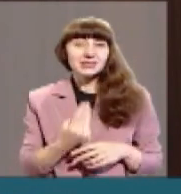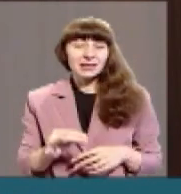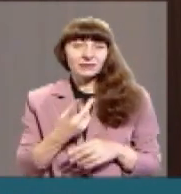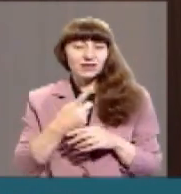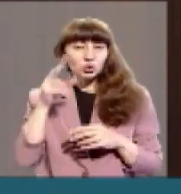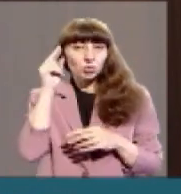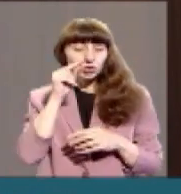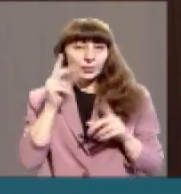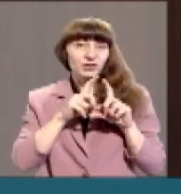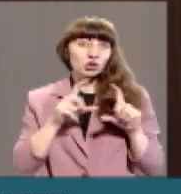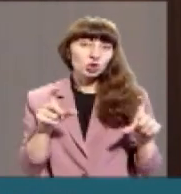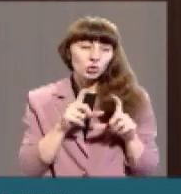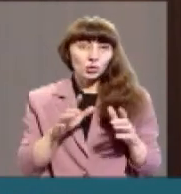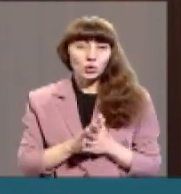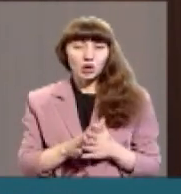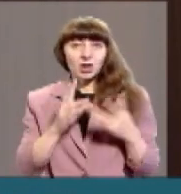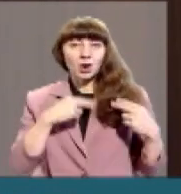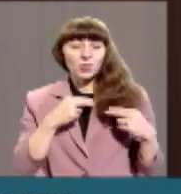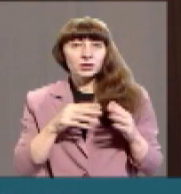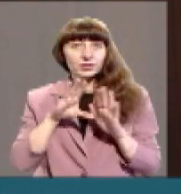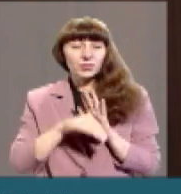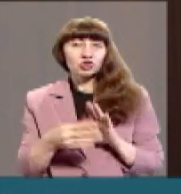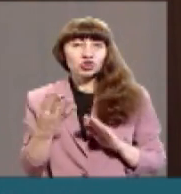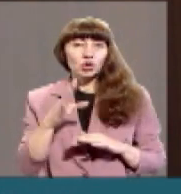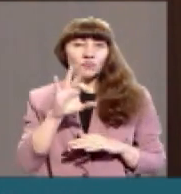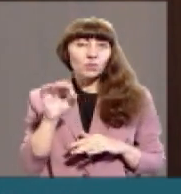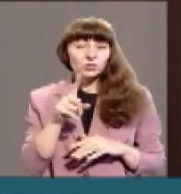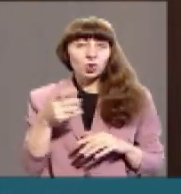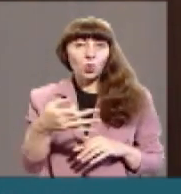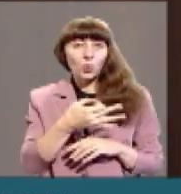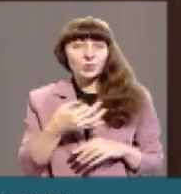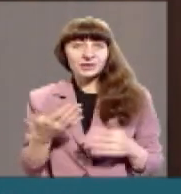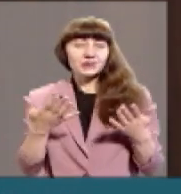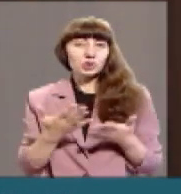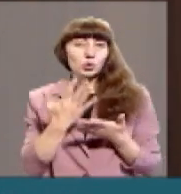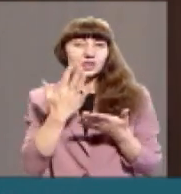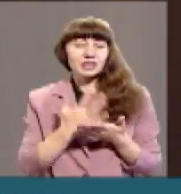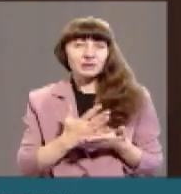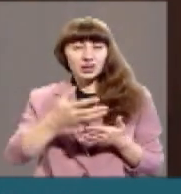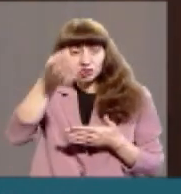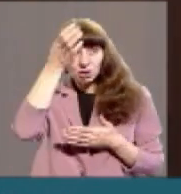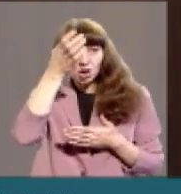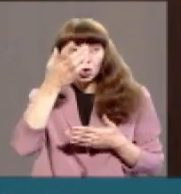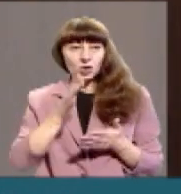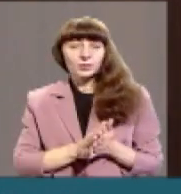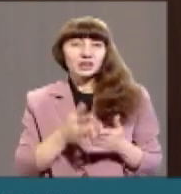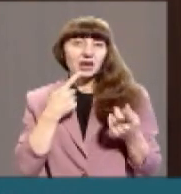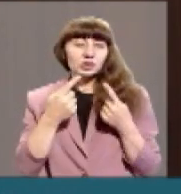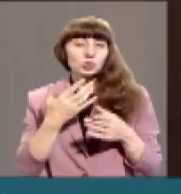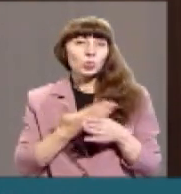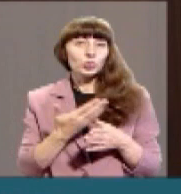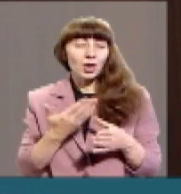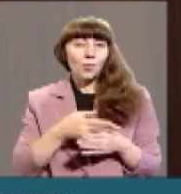организаций налажено сотрудничество с преподавателями 4 вузов области, которые являлись научными консультантами